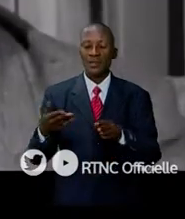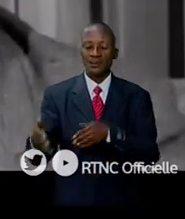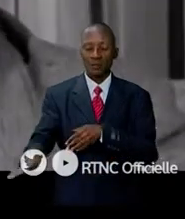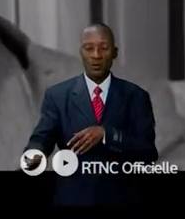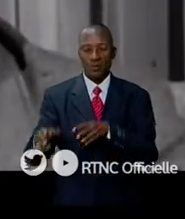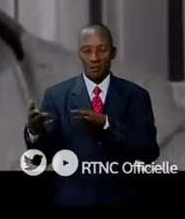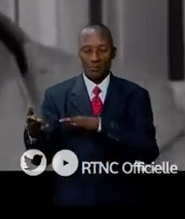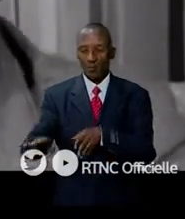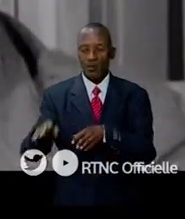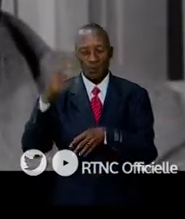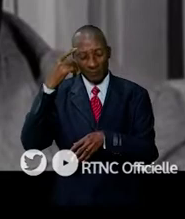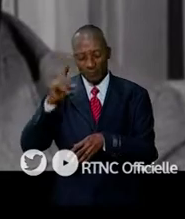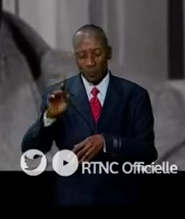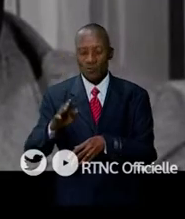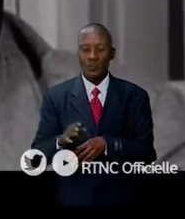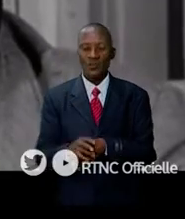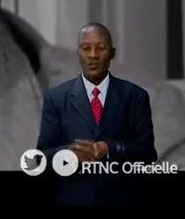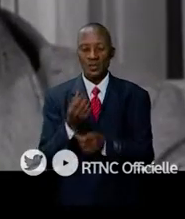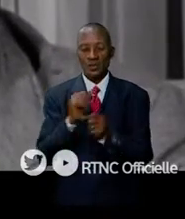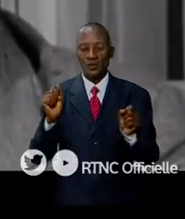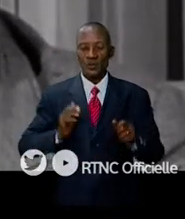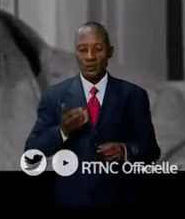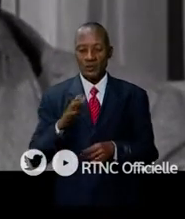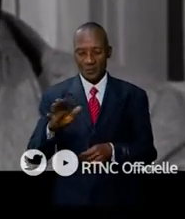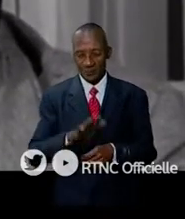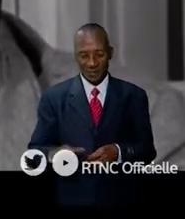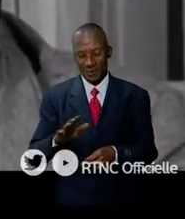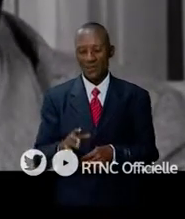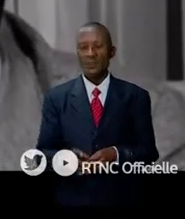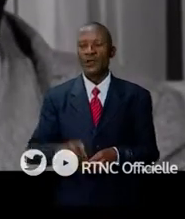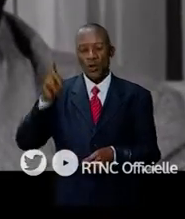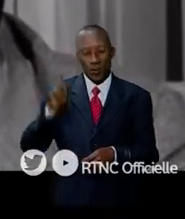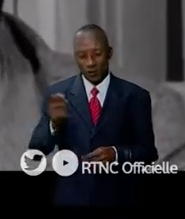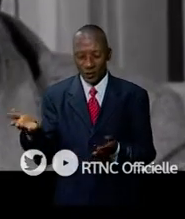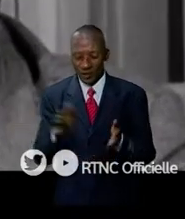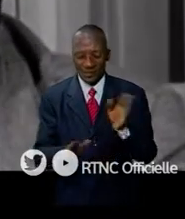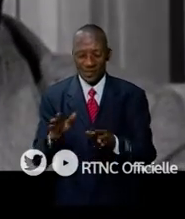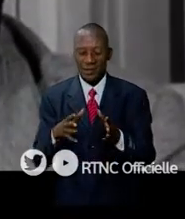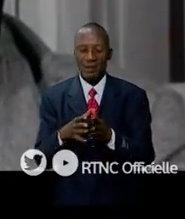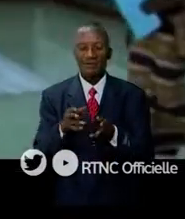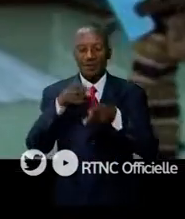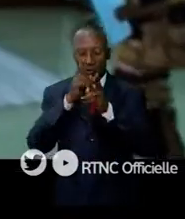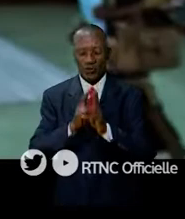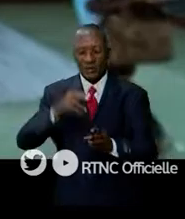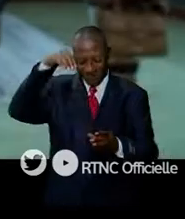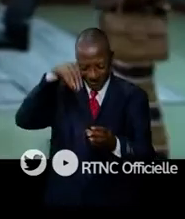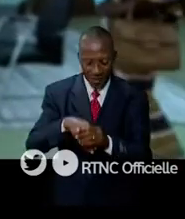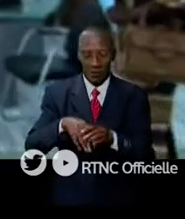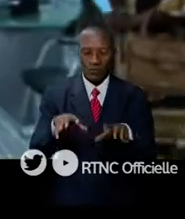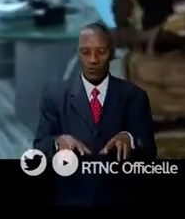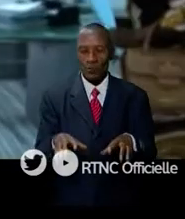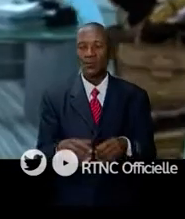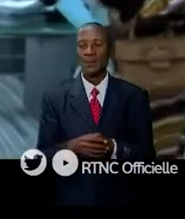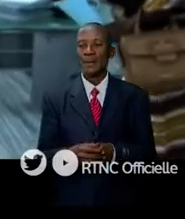à la souveraineté nationale et internationale. Il mérite d'être enterré dignement au pays pour lequel il s'est sacrifié. Sa fille,